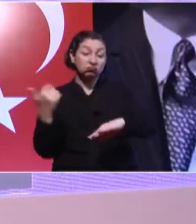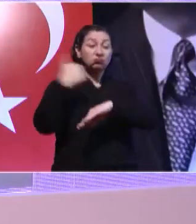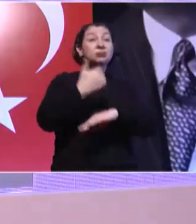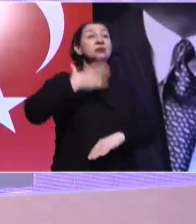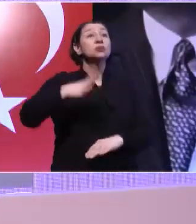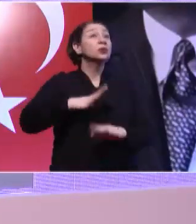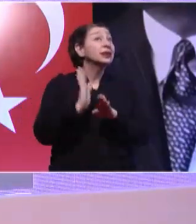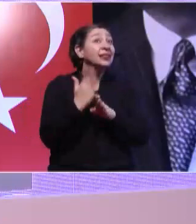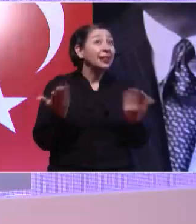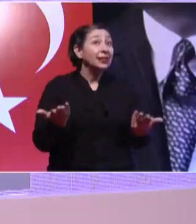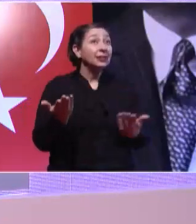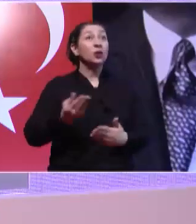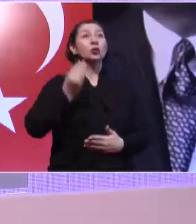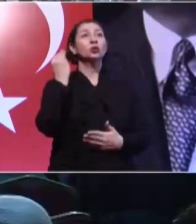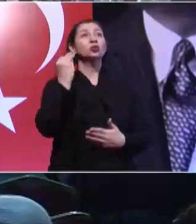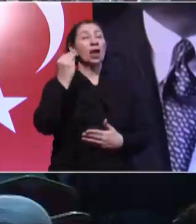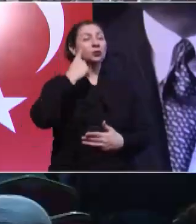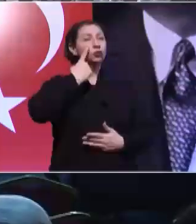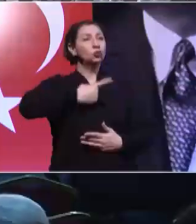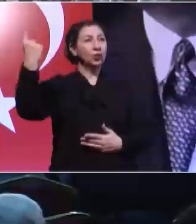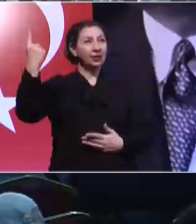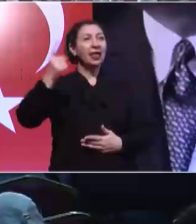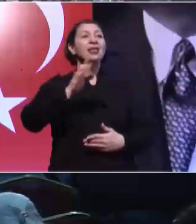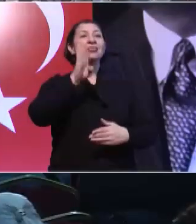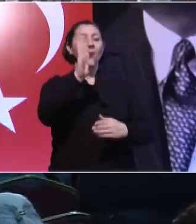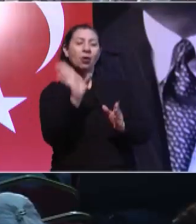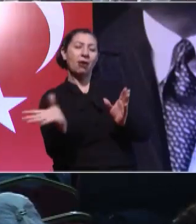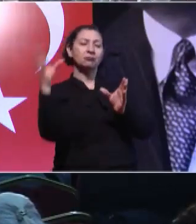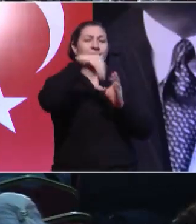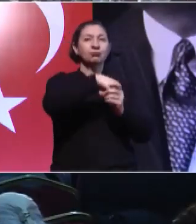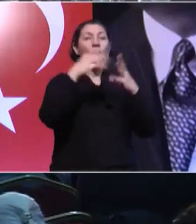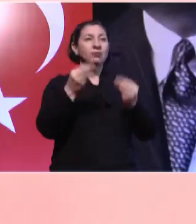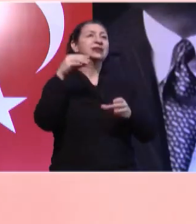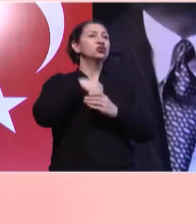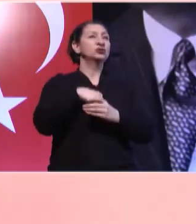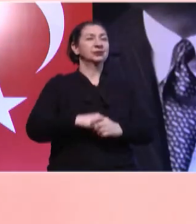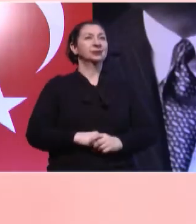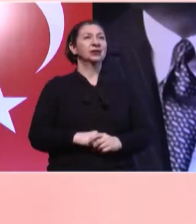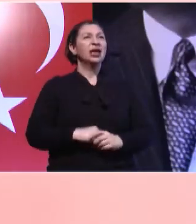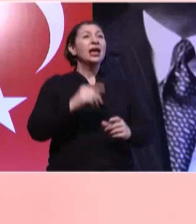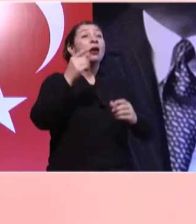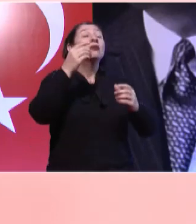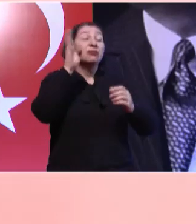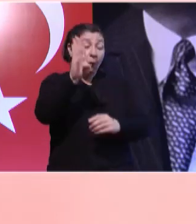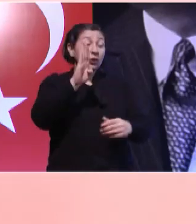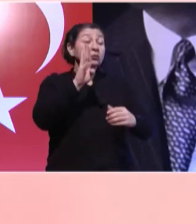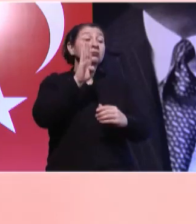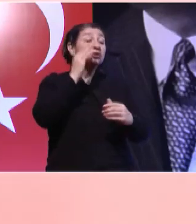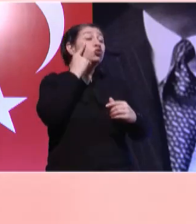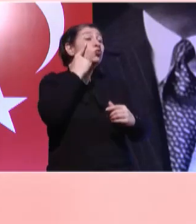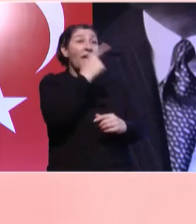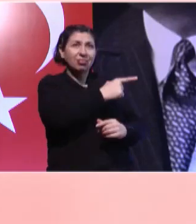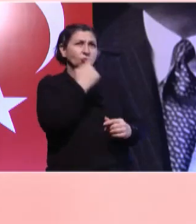istiyoruz? Güzel cumhuriyeti demokrasiyle taçlandırmak için. Yara aldı